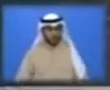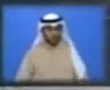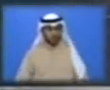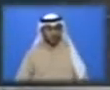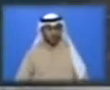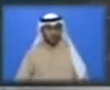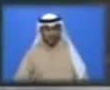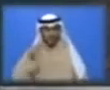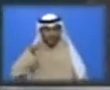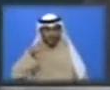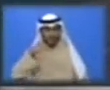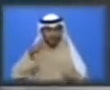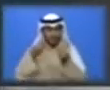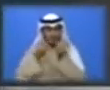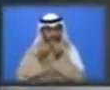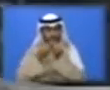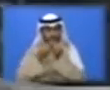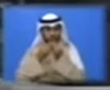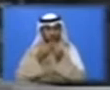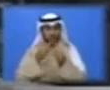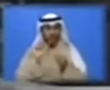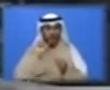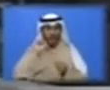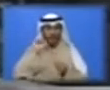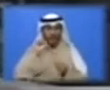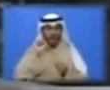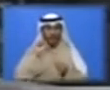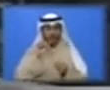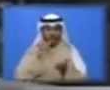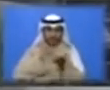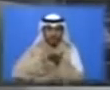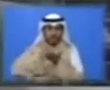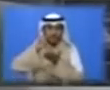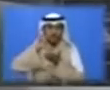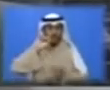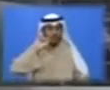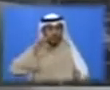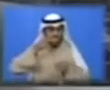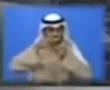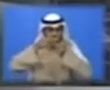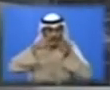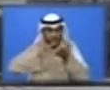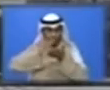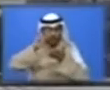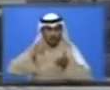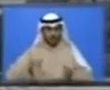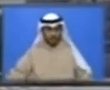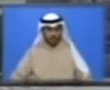لقاءات تمهيدية لاستقبال طلاع الأسطول الأزرق للدفعة الأولى من الخطوط الجوية الكويتية.